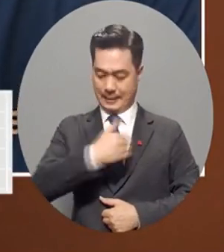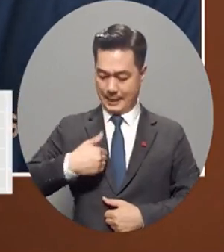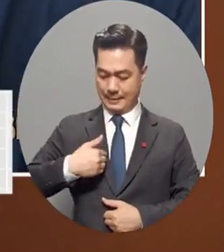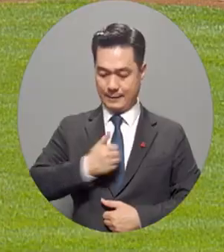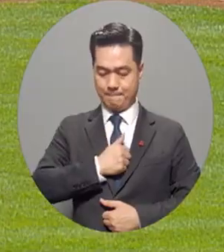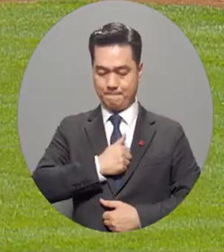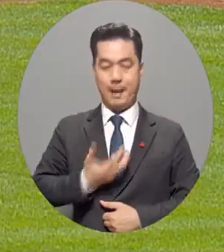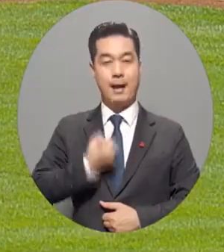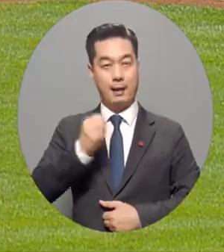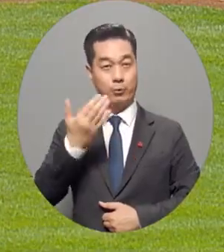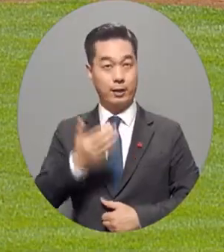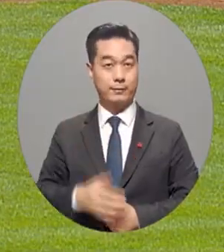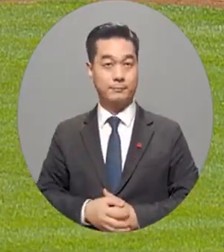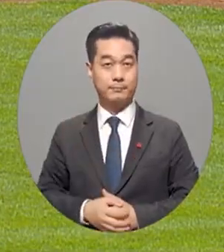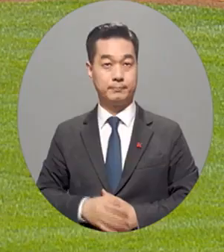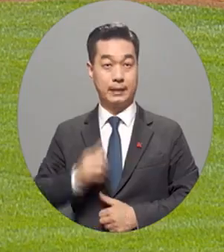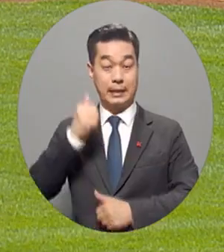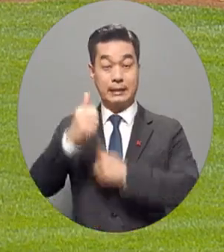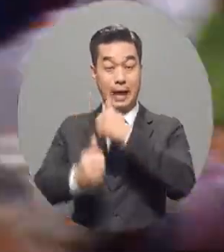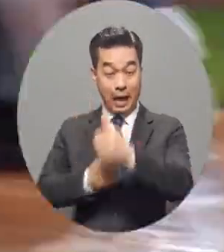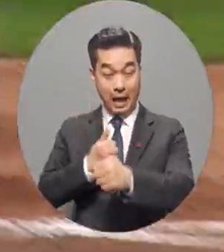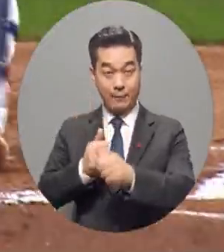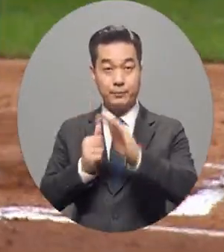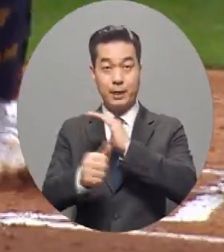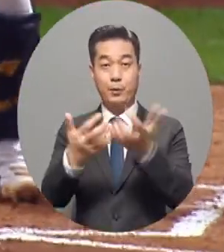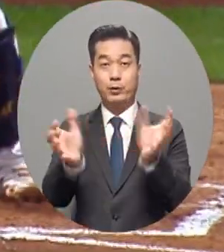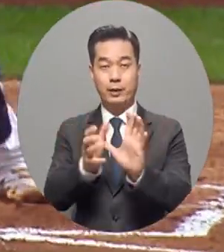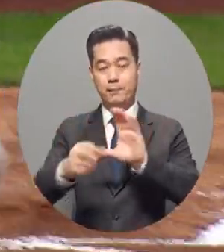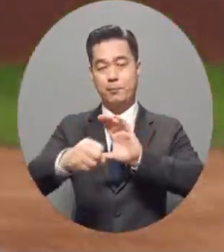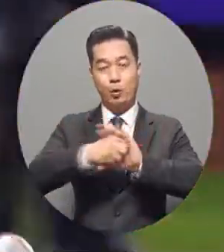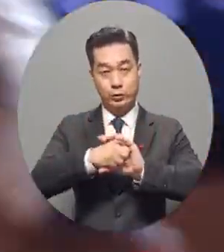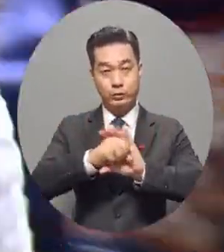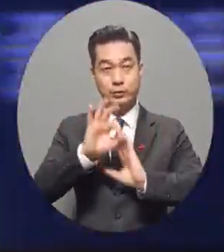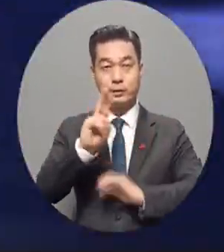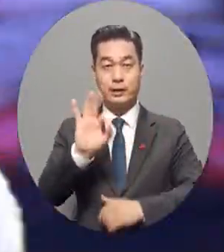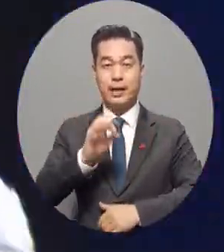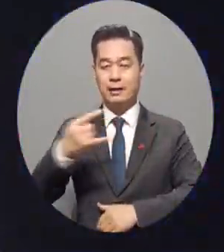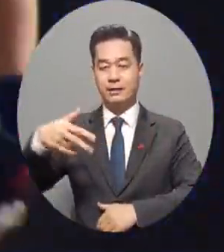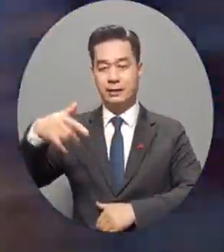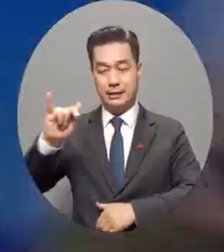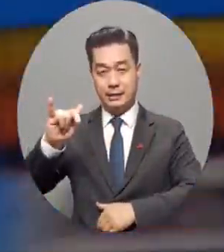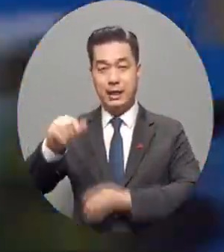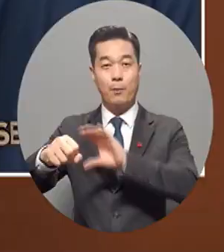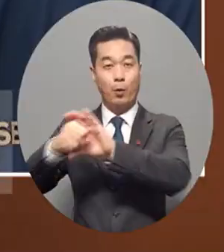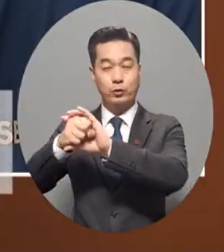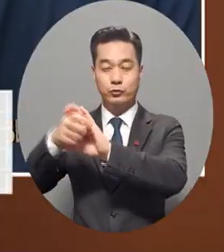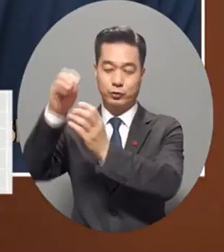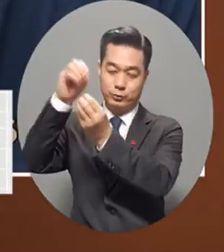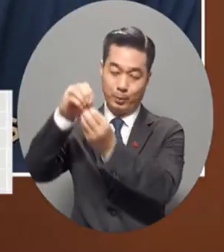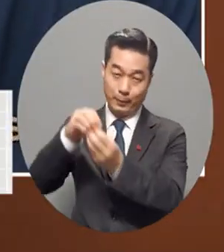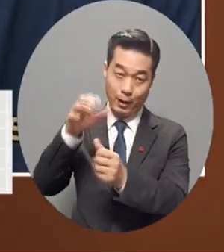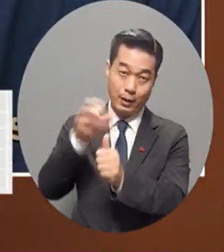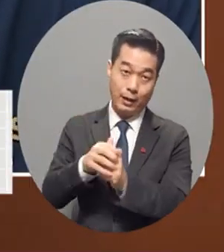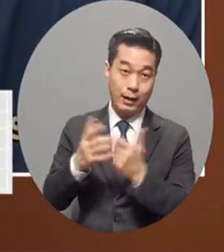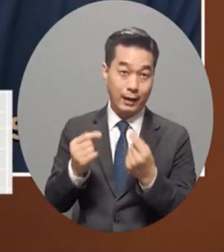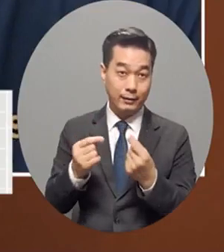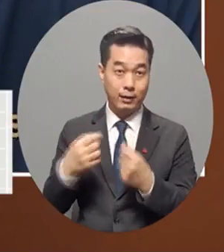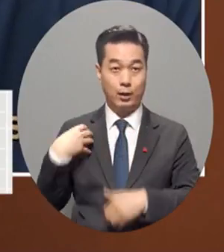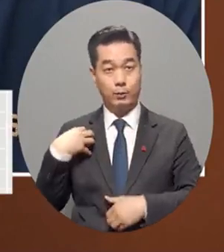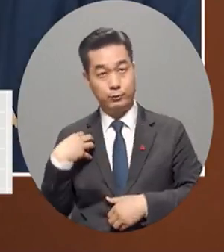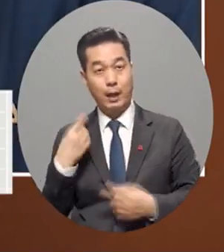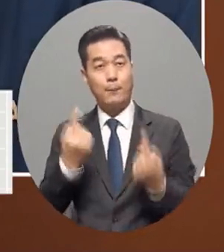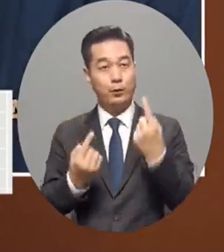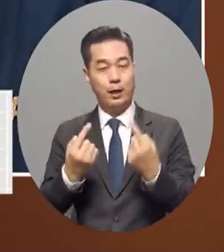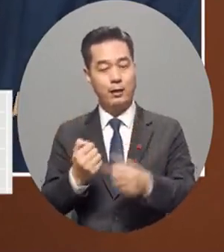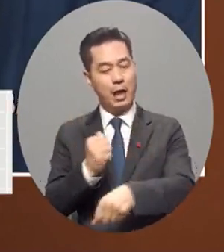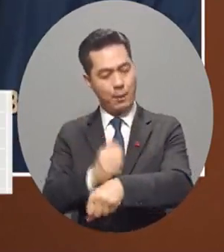되고. 차세대 대표팀 포수이자 포스트 양의지에 대한 기대도 커졌습니다. 부담보다는 하면